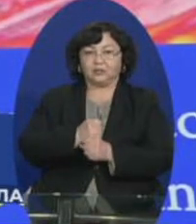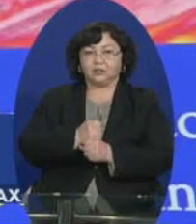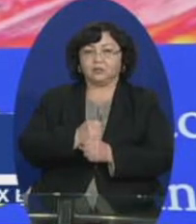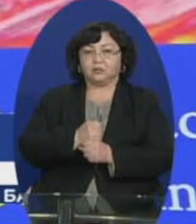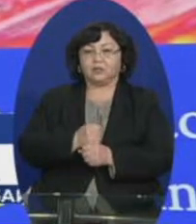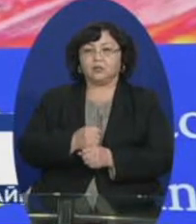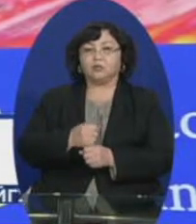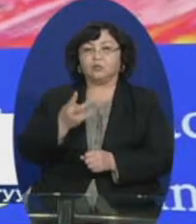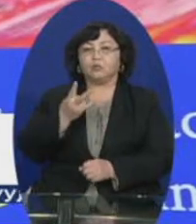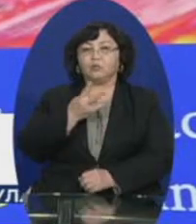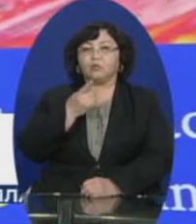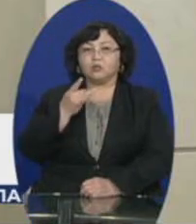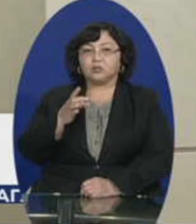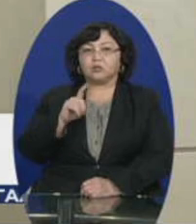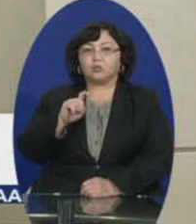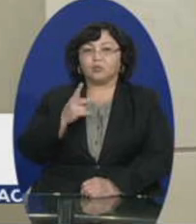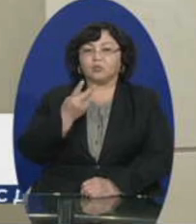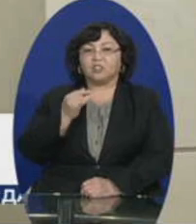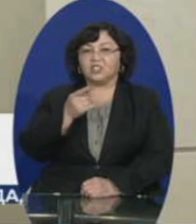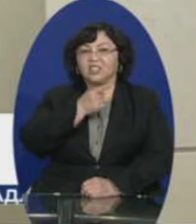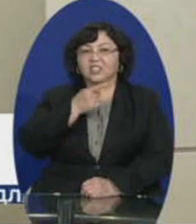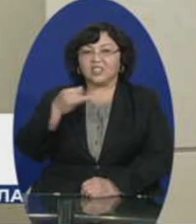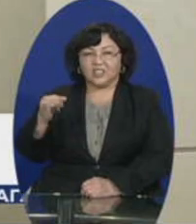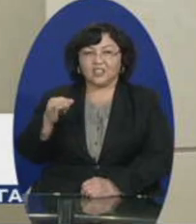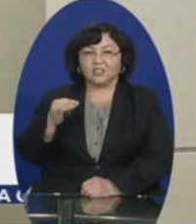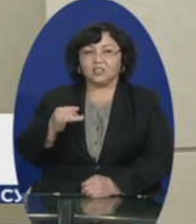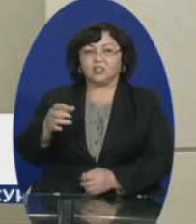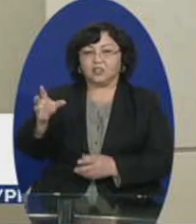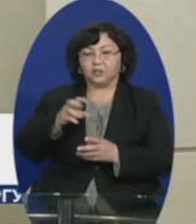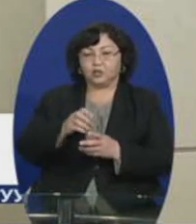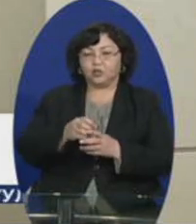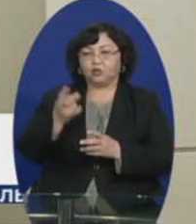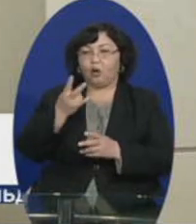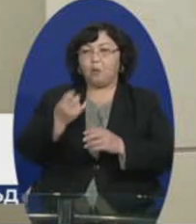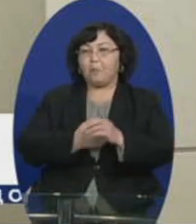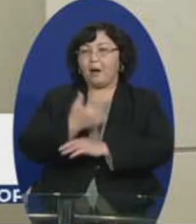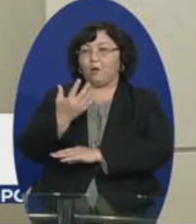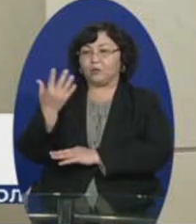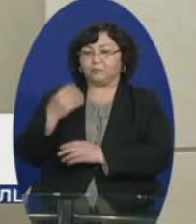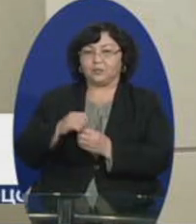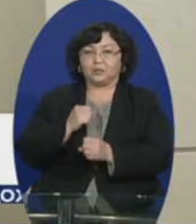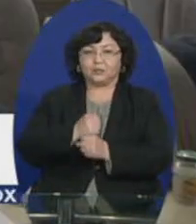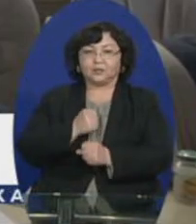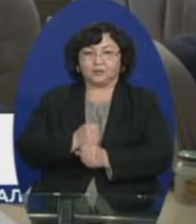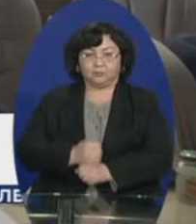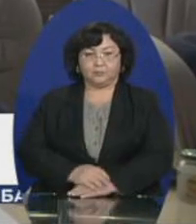нийт нүүрс хүчлийн хийг шингээж авах хэмжээний их мод ногоон байгууламжийг барьж байна.